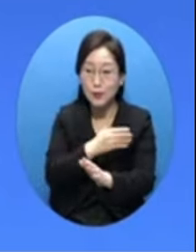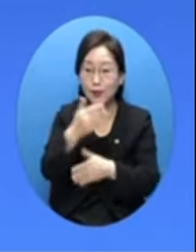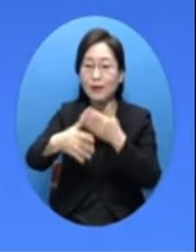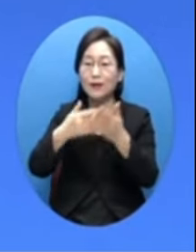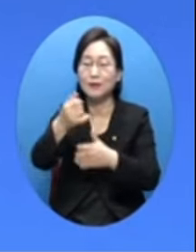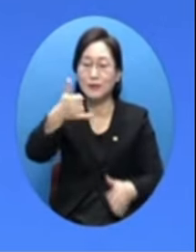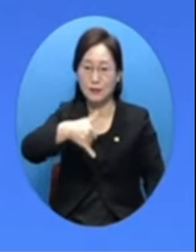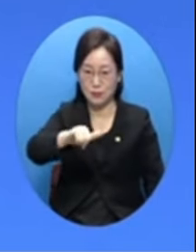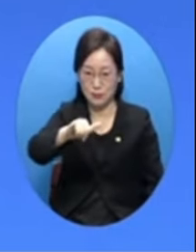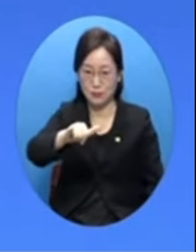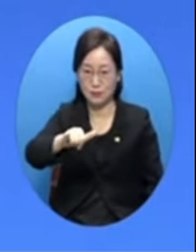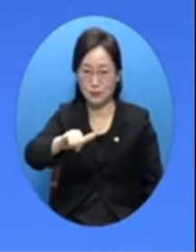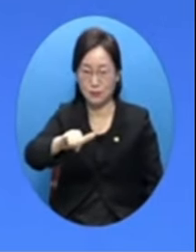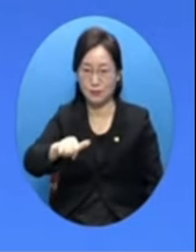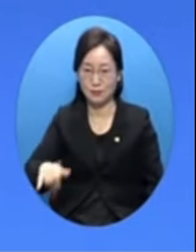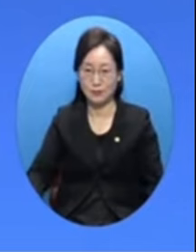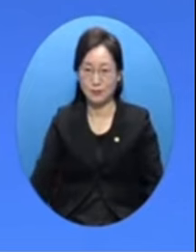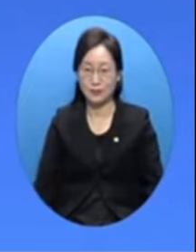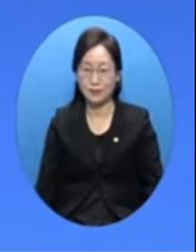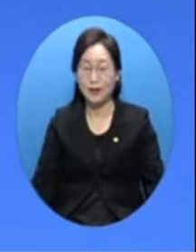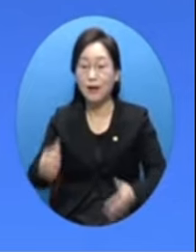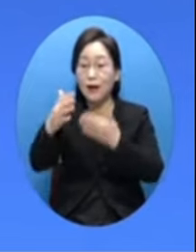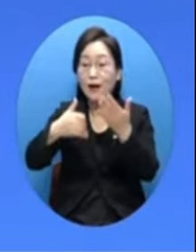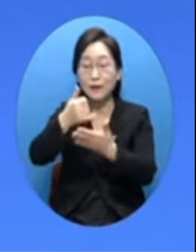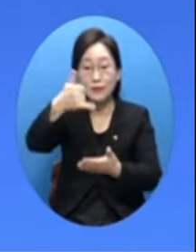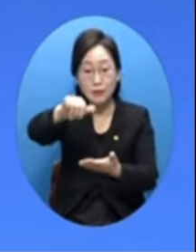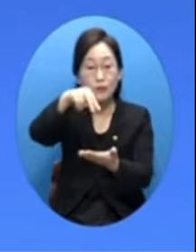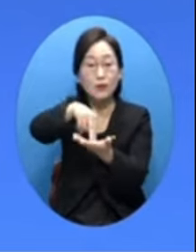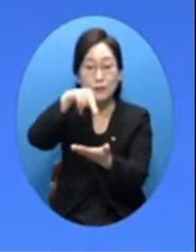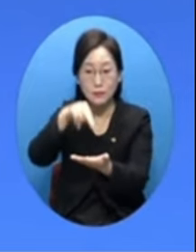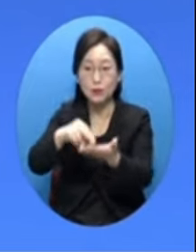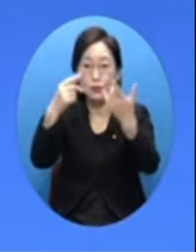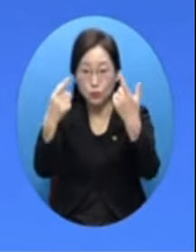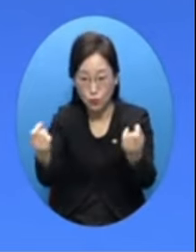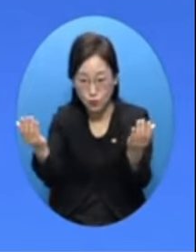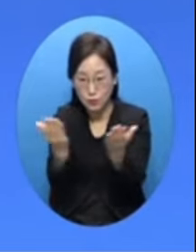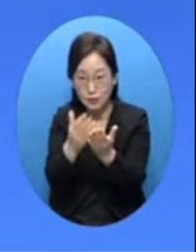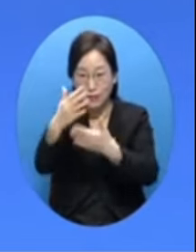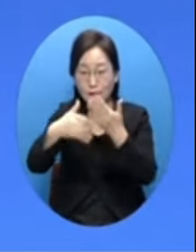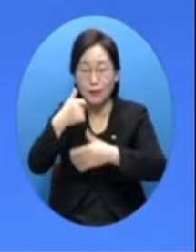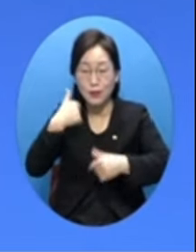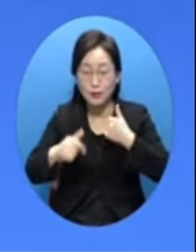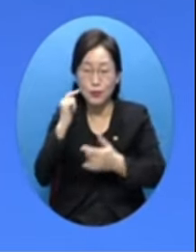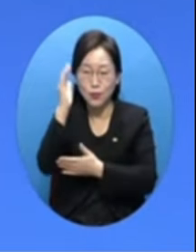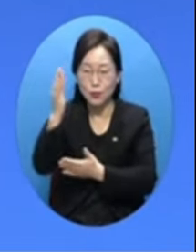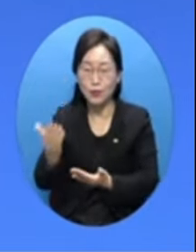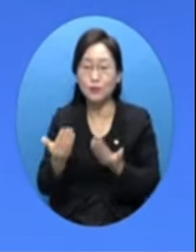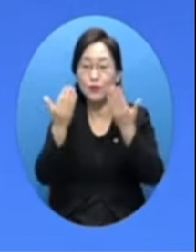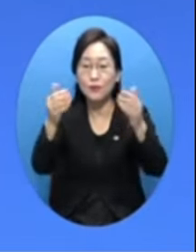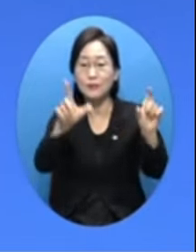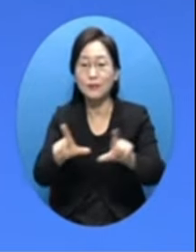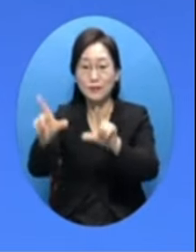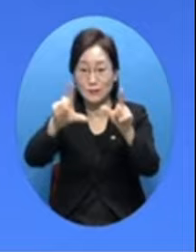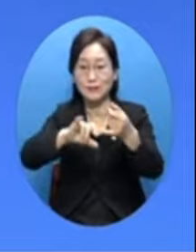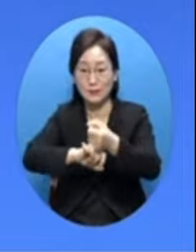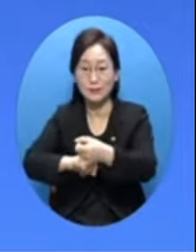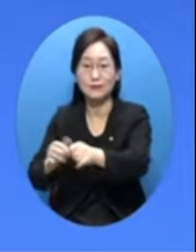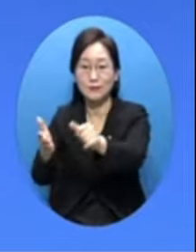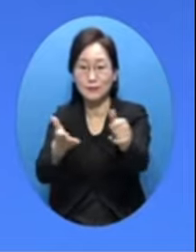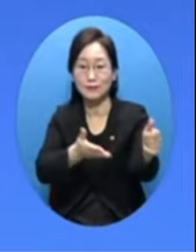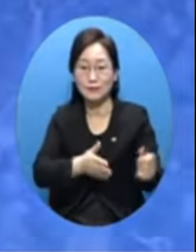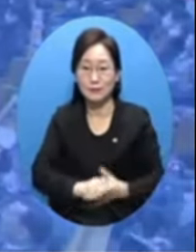자녀가 됩니다 하나님의 자녀답게 하나님을 기쁘시게 하고 하나님께 영광 돌리는 삶을 살아가는 우리 모두가 되야 할